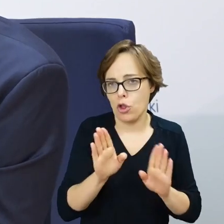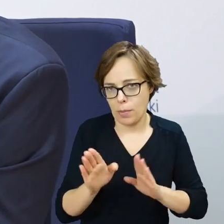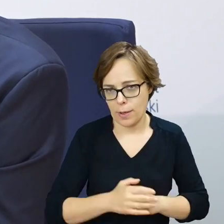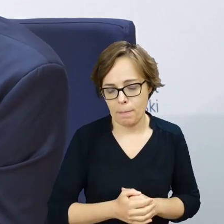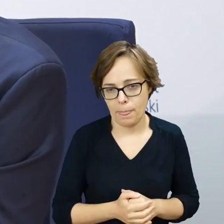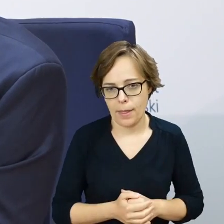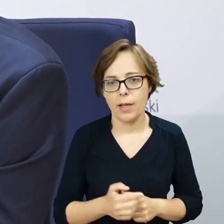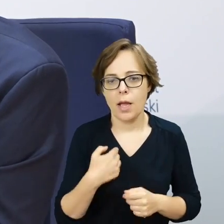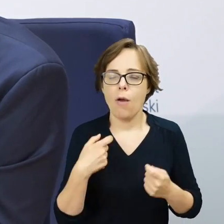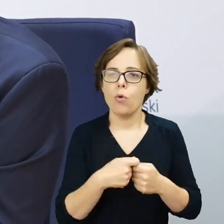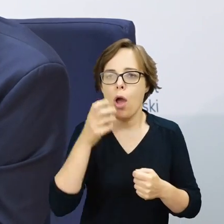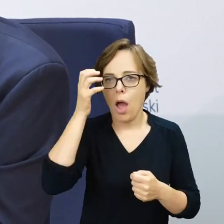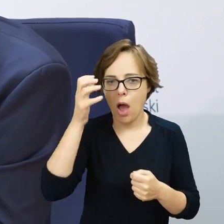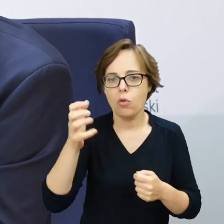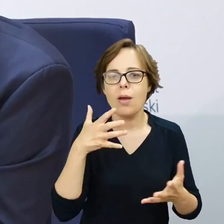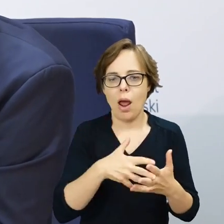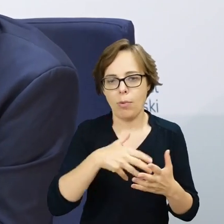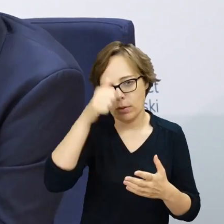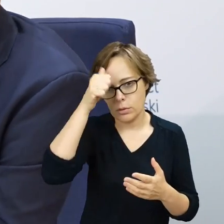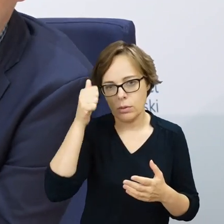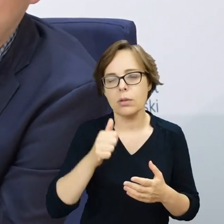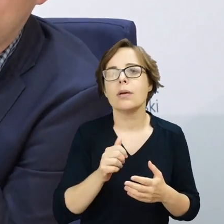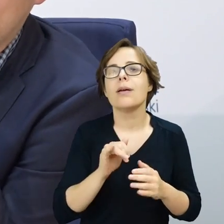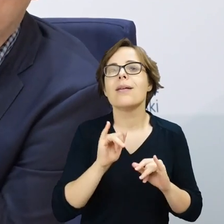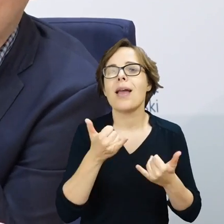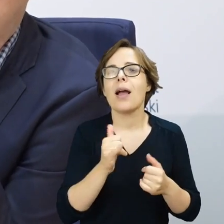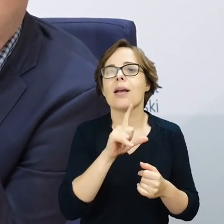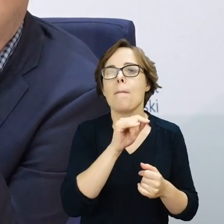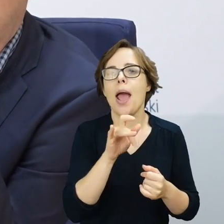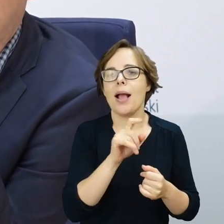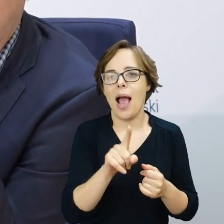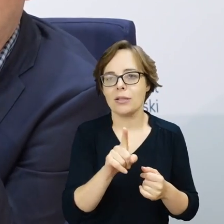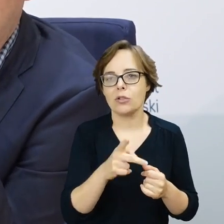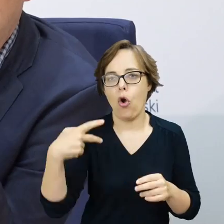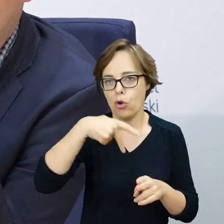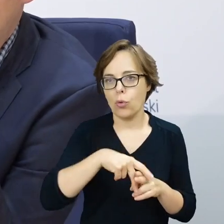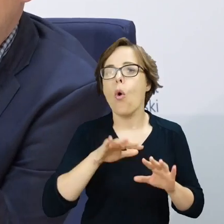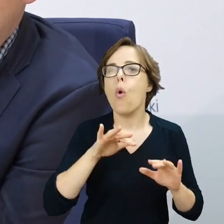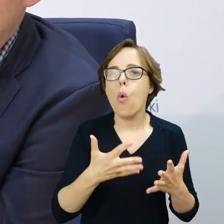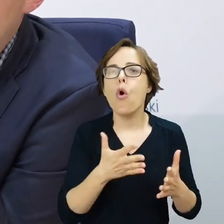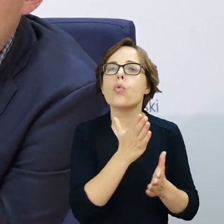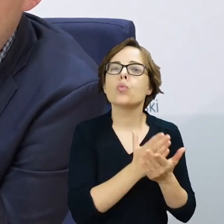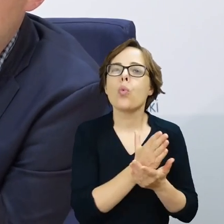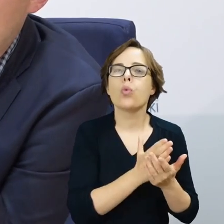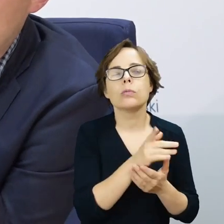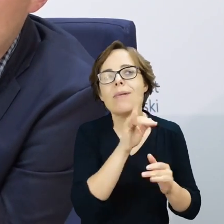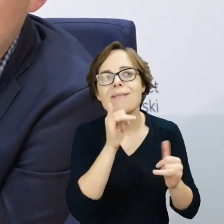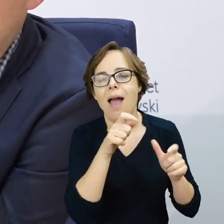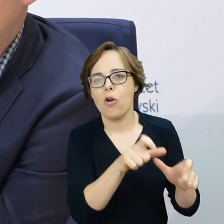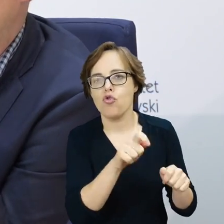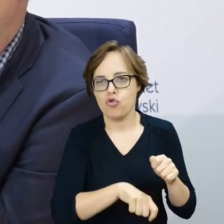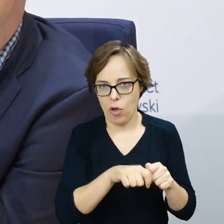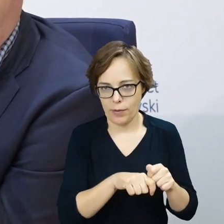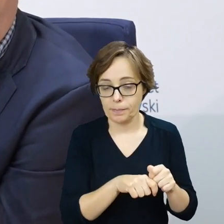Jestem współautorem raportu, który się nazywa Jak osiodłać Pegaza, który dotyczy tego, w jaki sposób kontrolować służby. I jego siła polega na